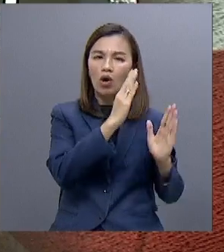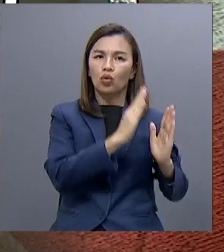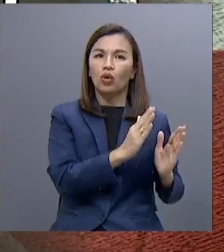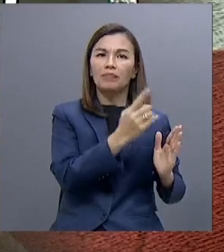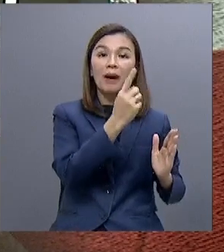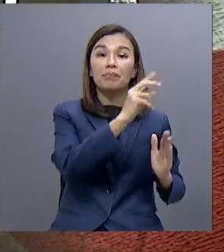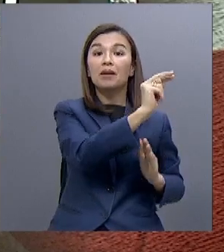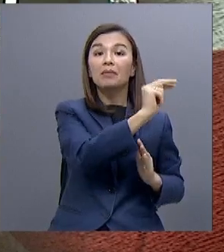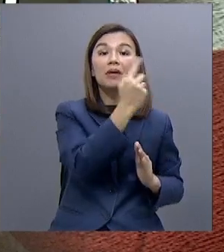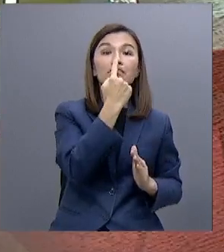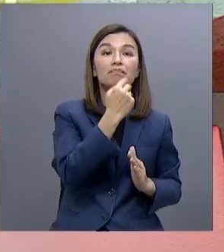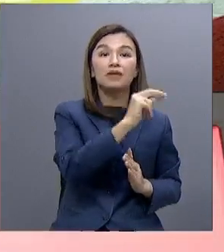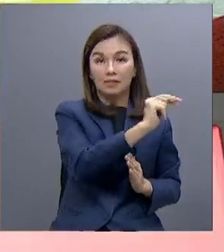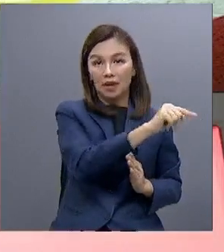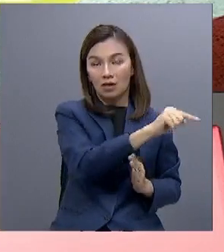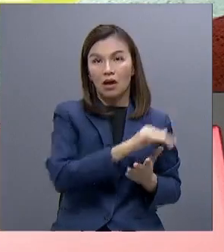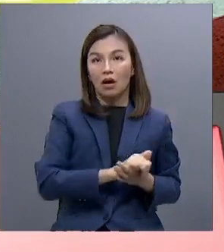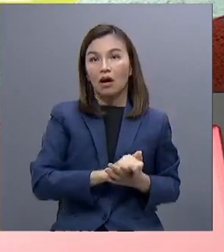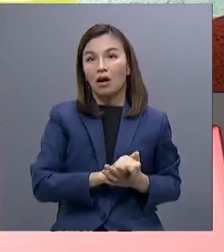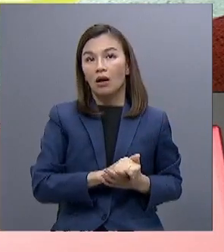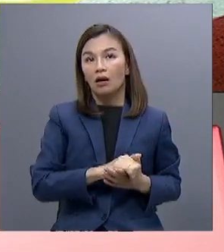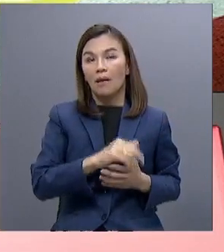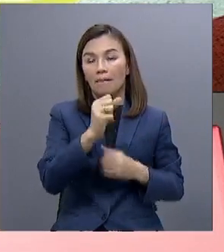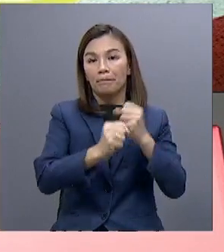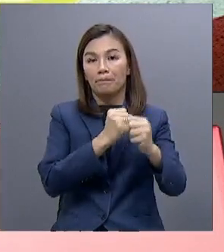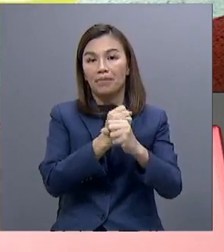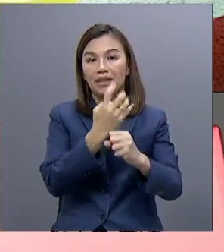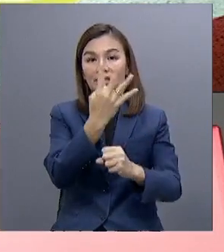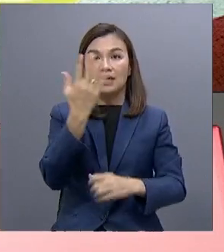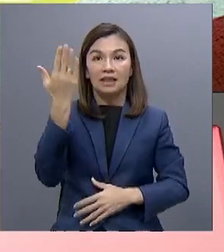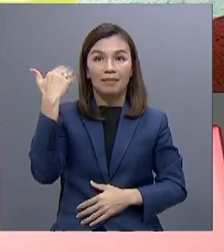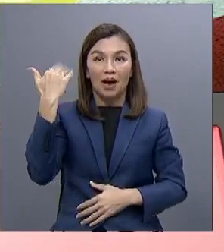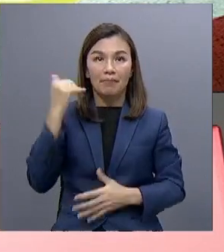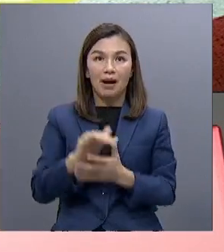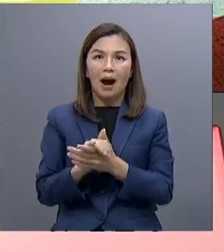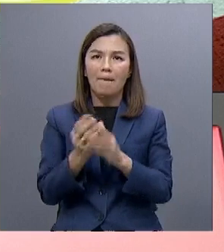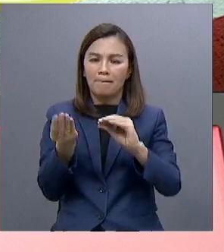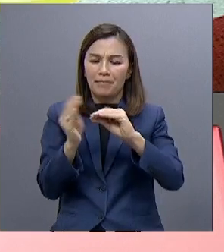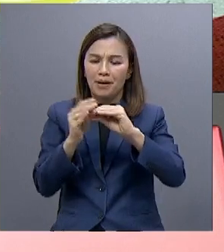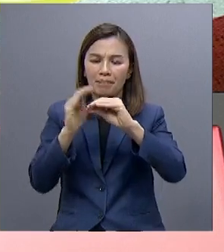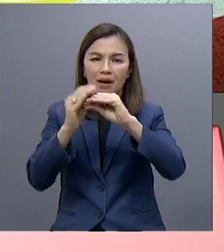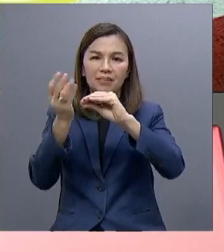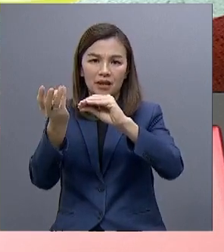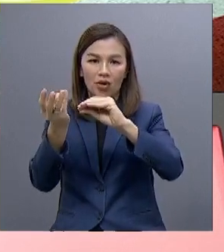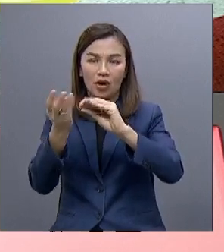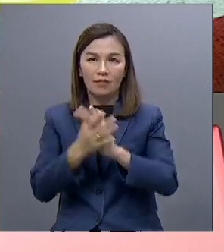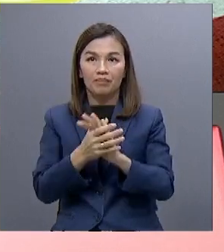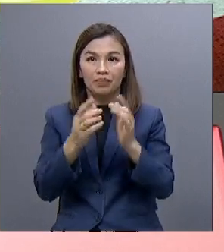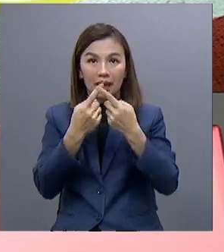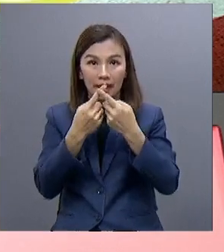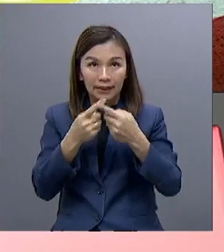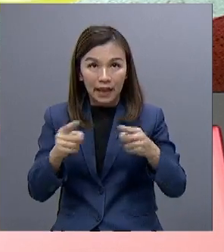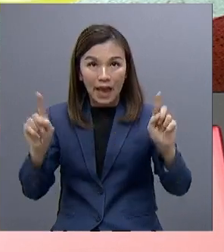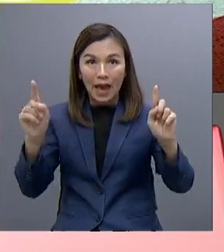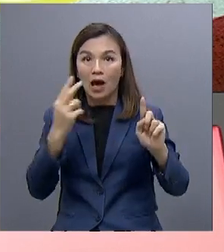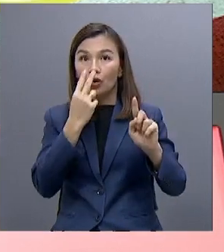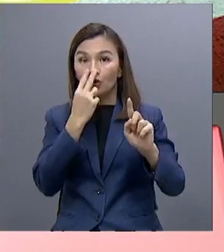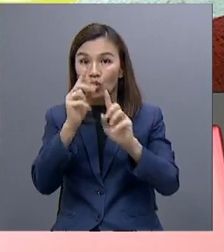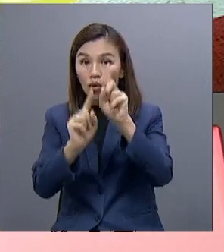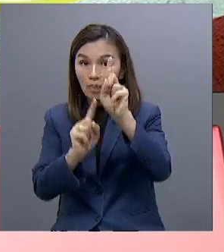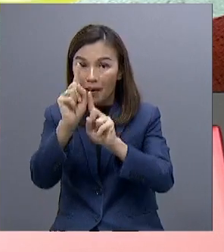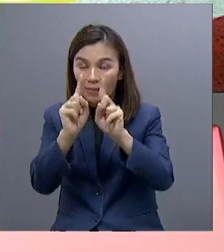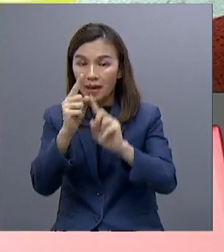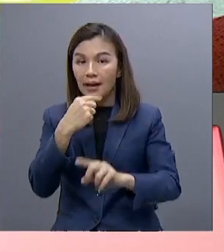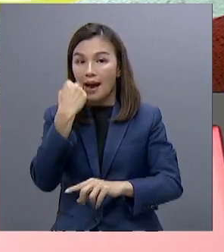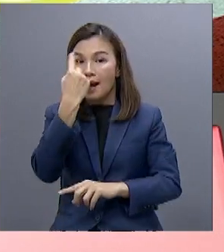กับการสำรวจเมื่อ 4ปีก่อนก็พบว่าสัดส่วนนั้นเพิ่มขึ้นเล็กน้อยค่ะแต่พอมาดูผลสำรวจว่า